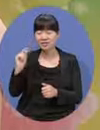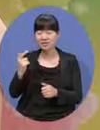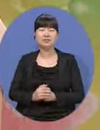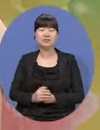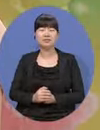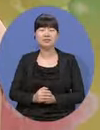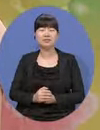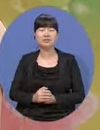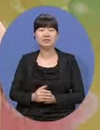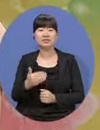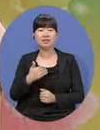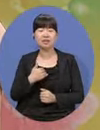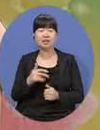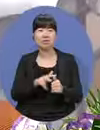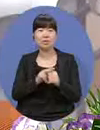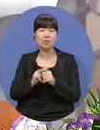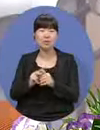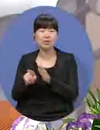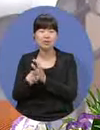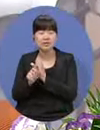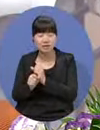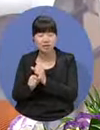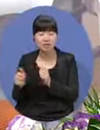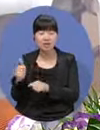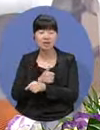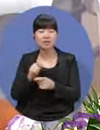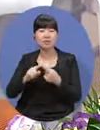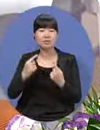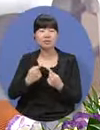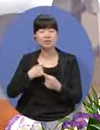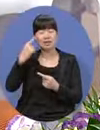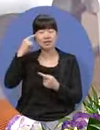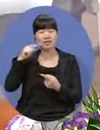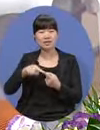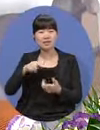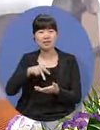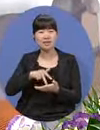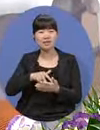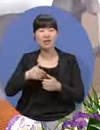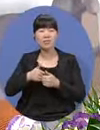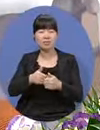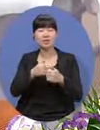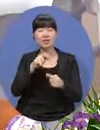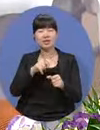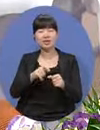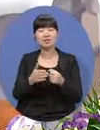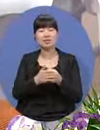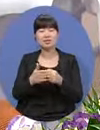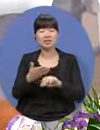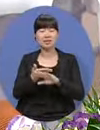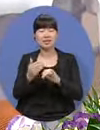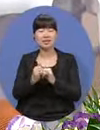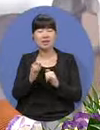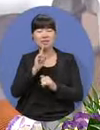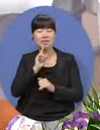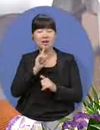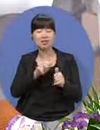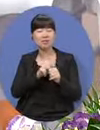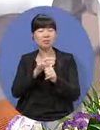생각하세요 전 정보에 의존해서 다니는 것보다 그냥 제 생각대로 제 주관대로 보내기 때문에 아 그래서 남의 얘기의